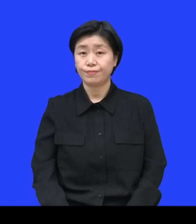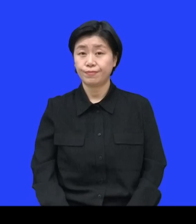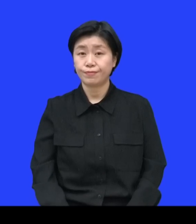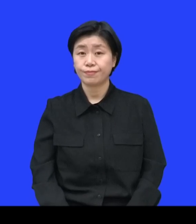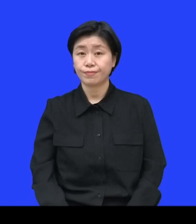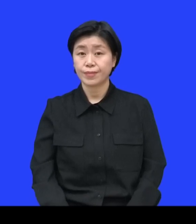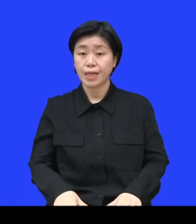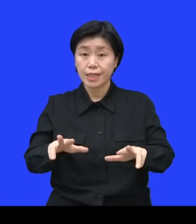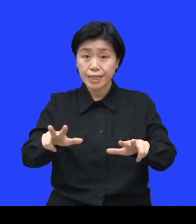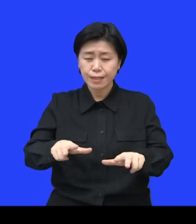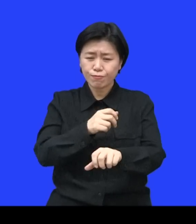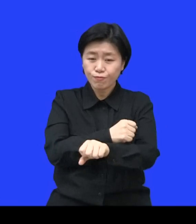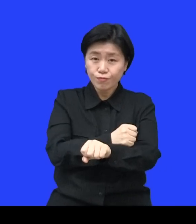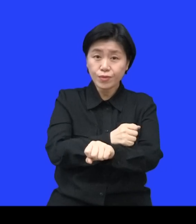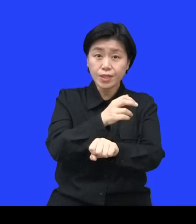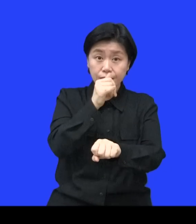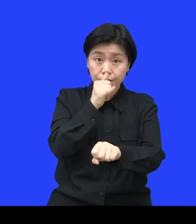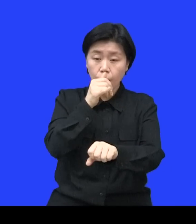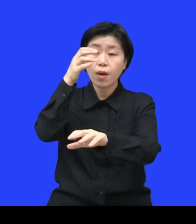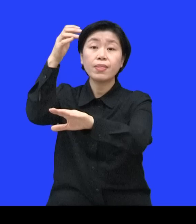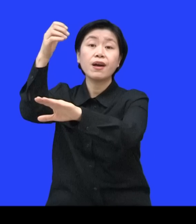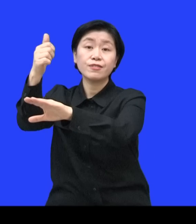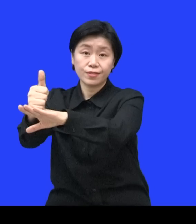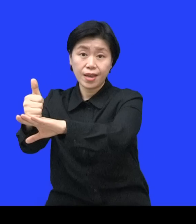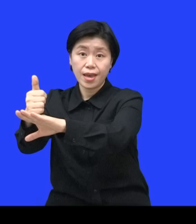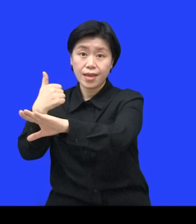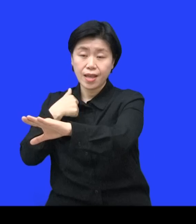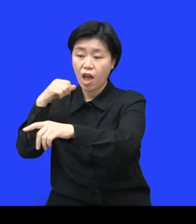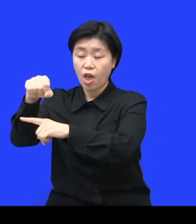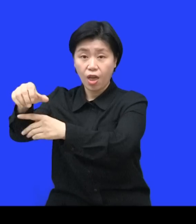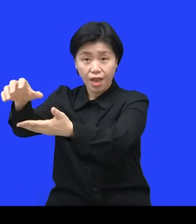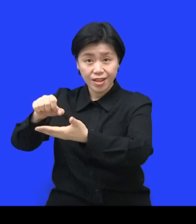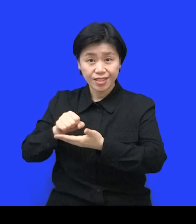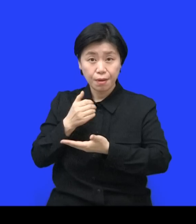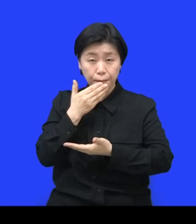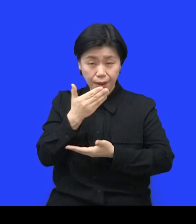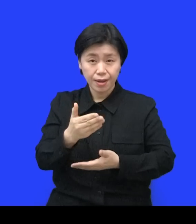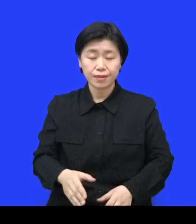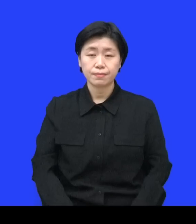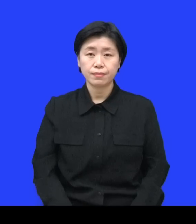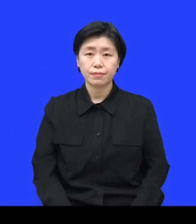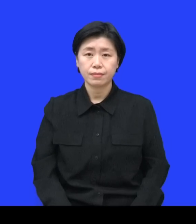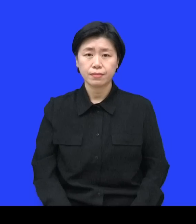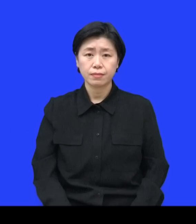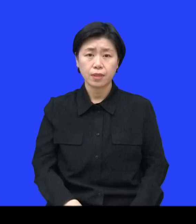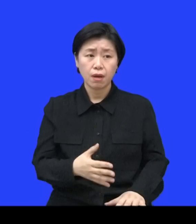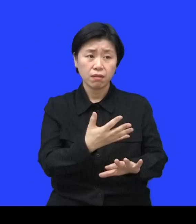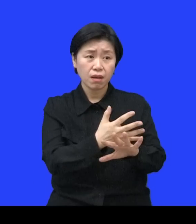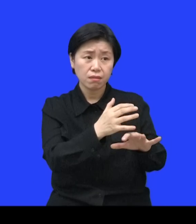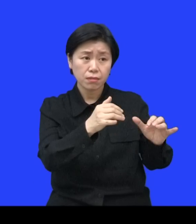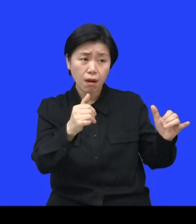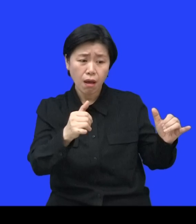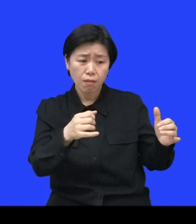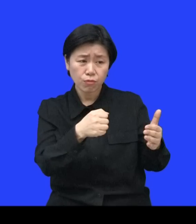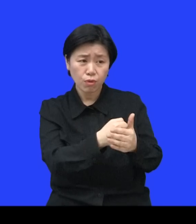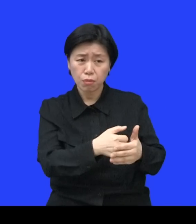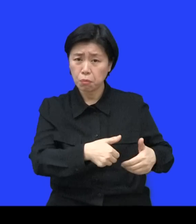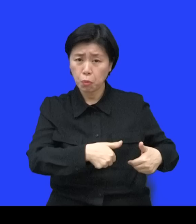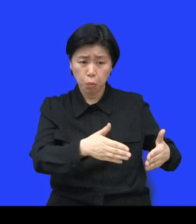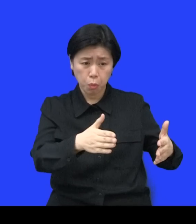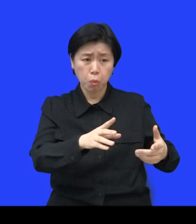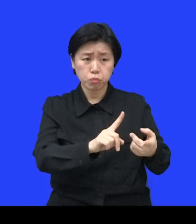미래에 거두잖아요. 네. 이게 결단은 씨앗이다. 그래서 지금 하나님께서 남들은 굳이 이 결단은 안 해도